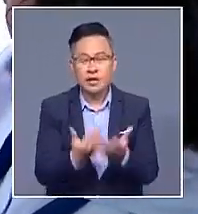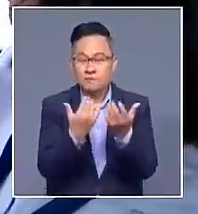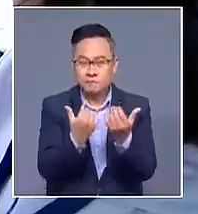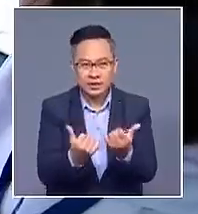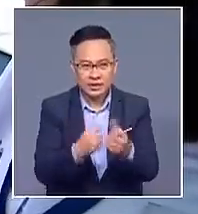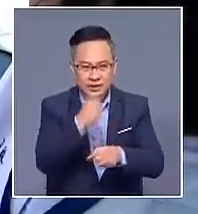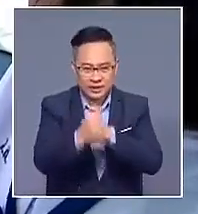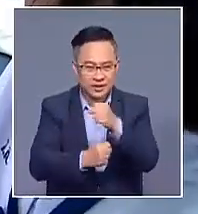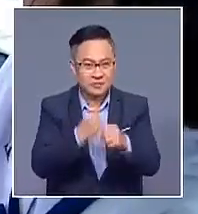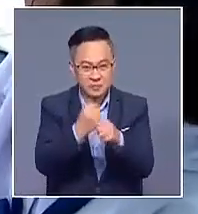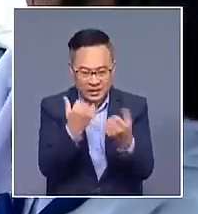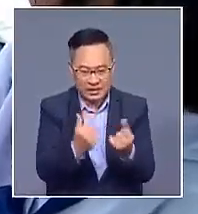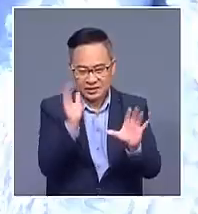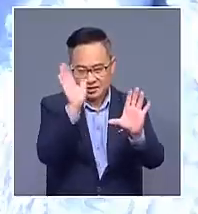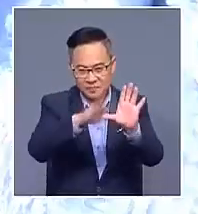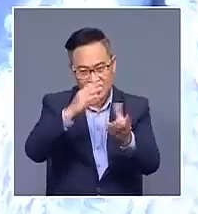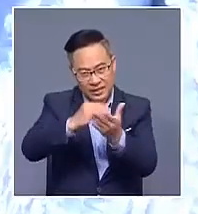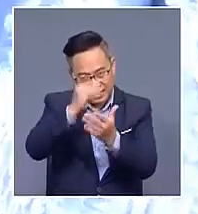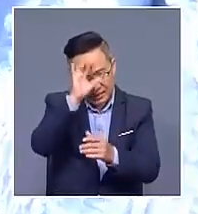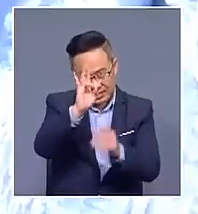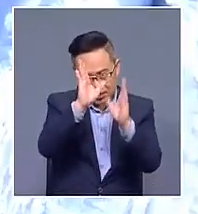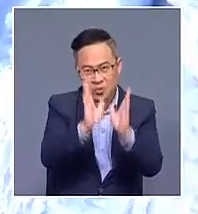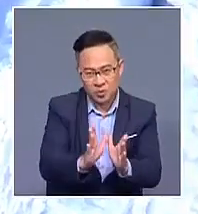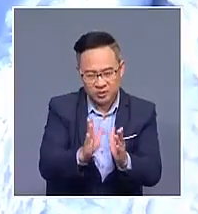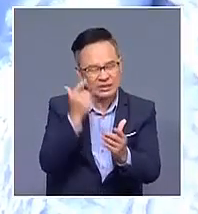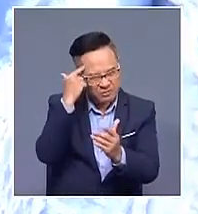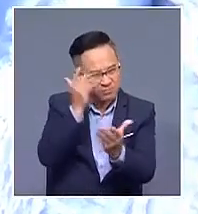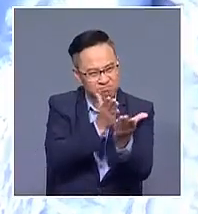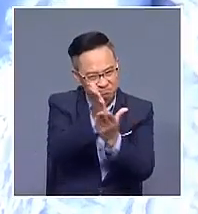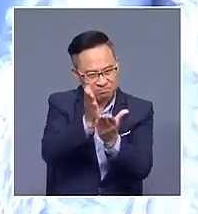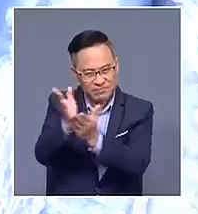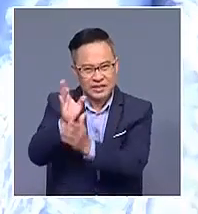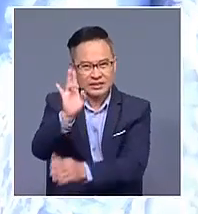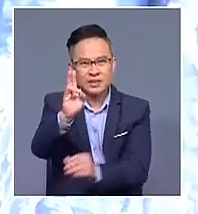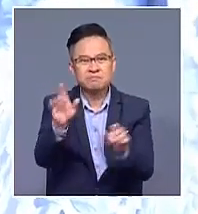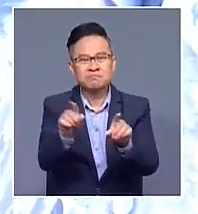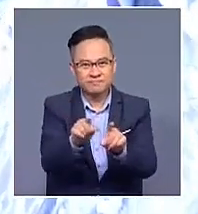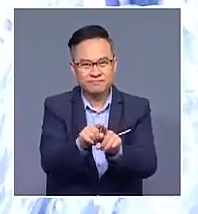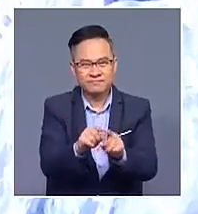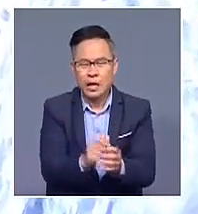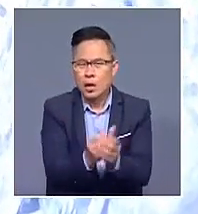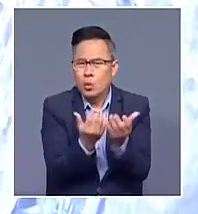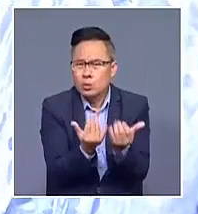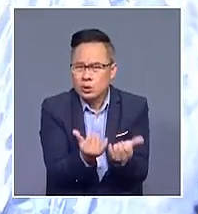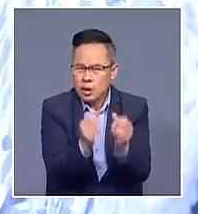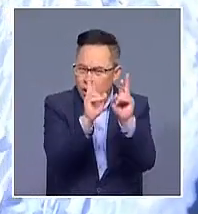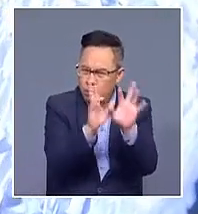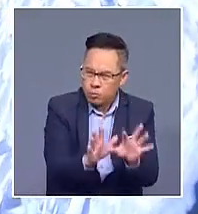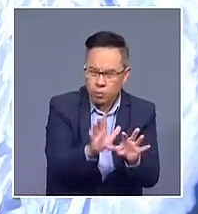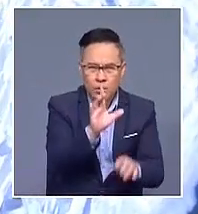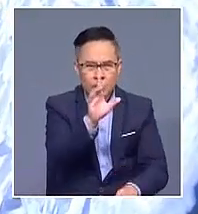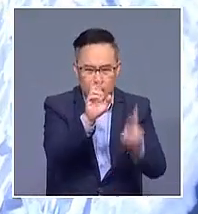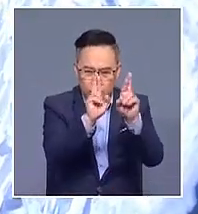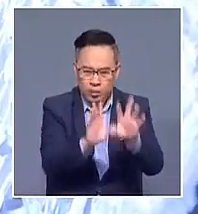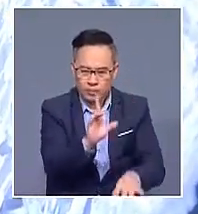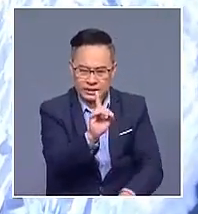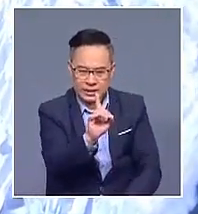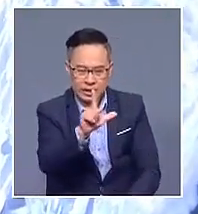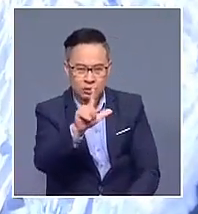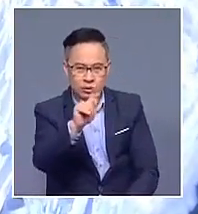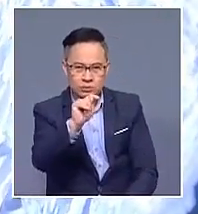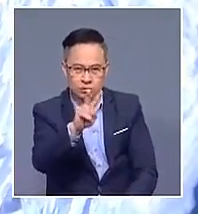ก็ได้7เลยใช่ไหมระบบที่เป็น dealfree.com กับ DLTV เนี่ยคุณครูคิดว่ามันสามารถช่วยยกระดับ